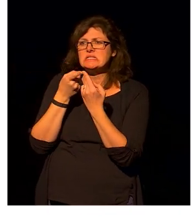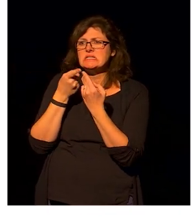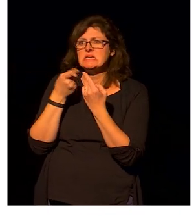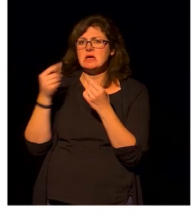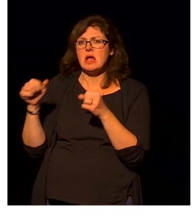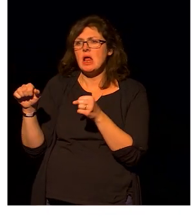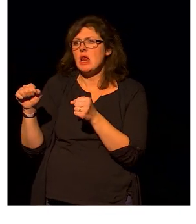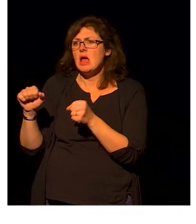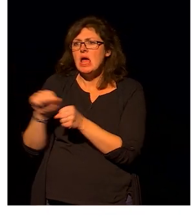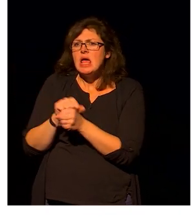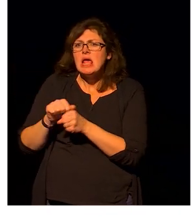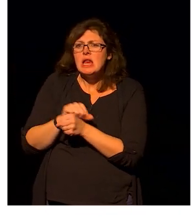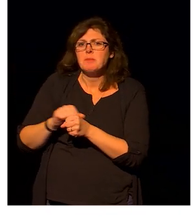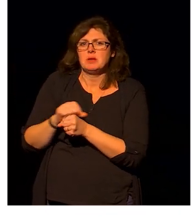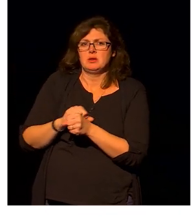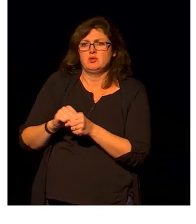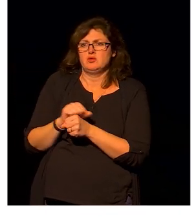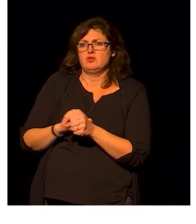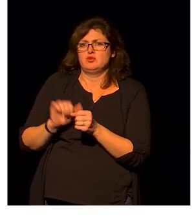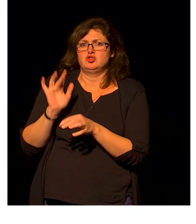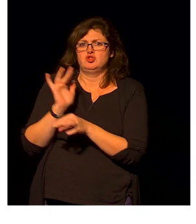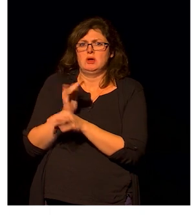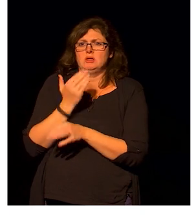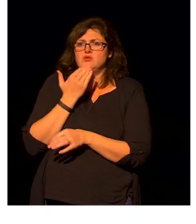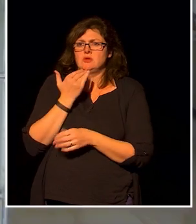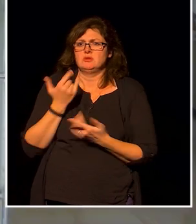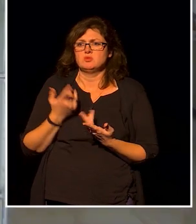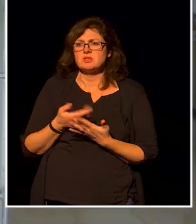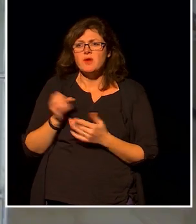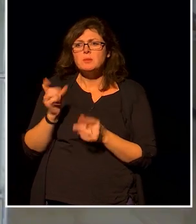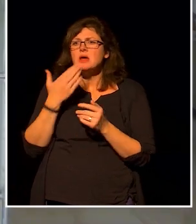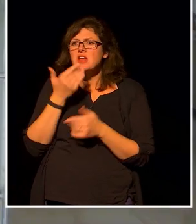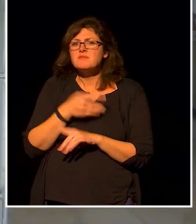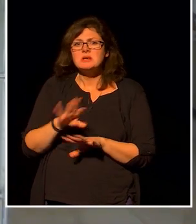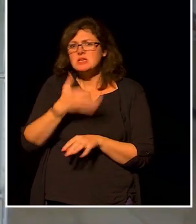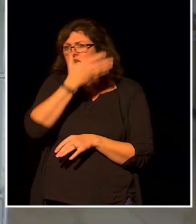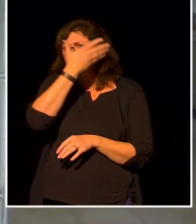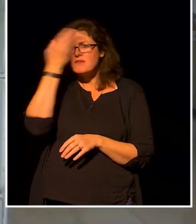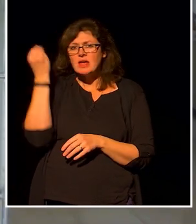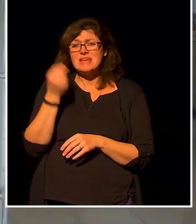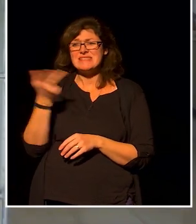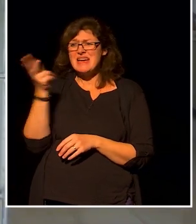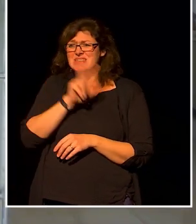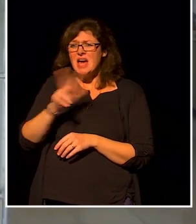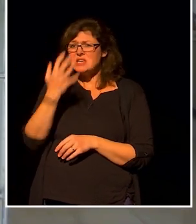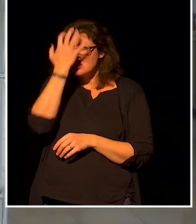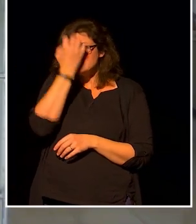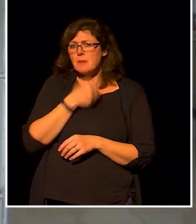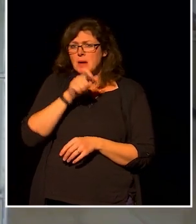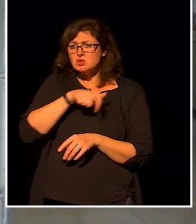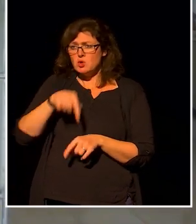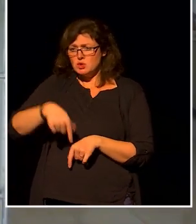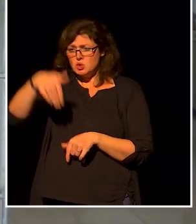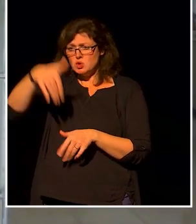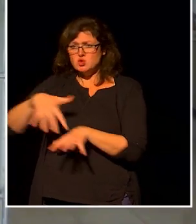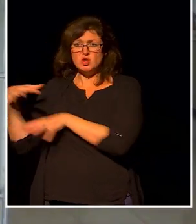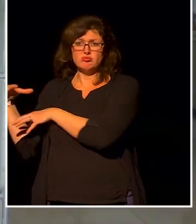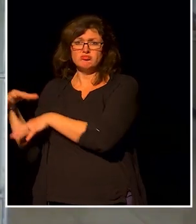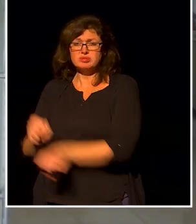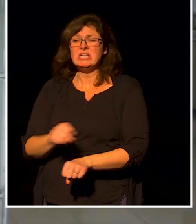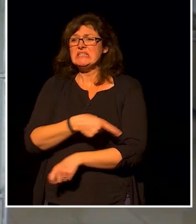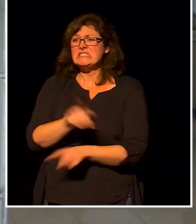Antijudaismus. Und man darf ja nicht vergessen, ich meine, als die 3000 Hamas-Leute hier eingefallen sind im Süden, haben sie ja nicht